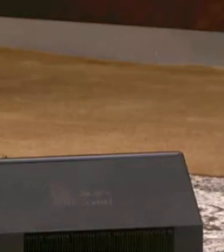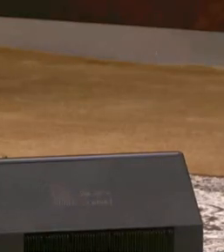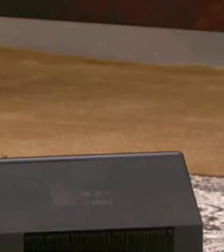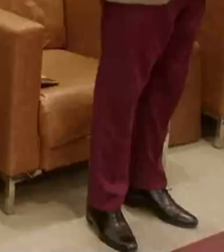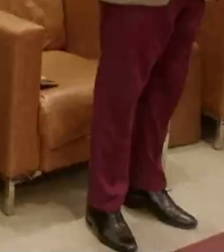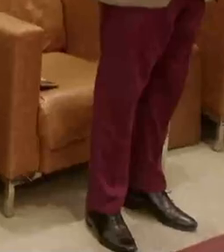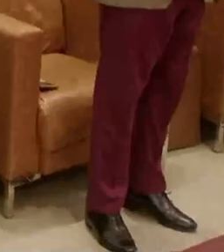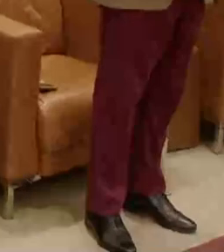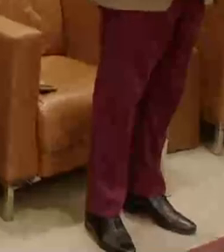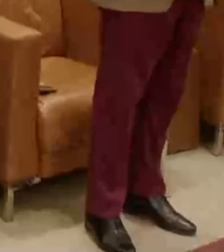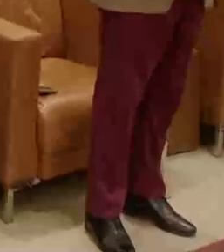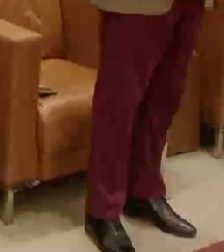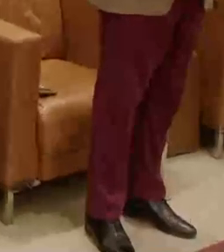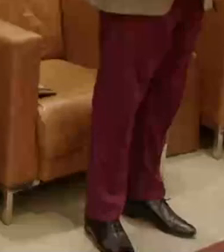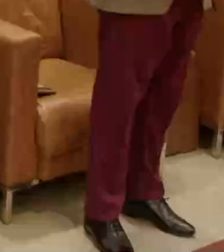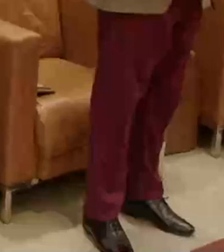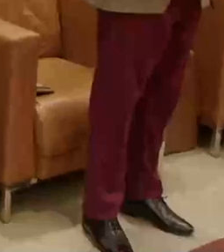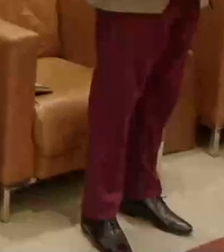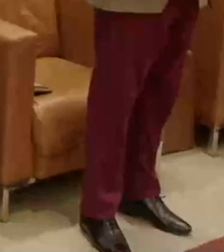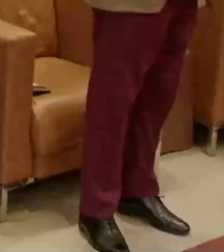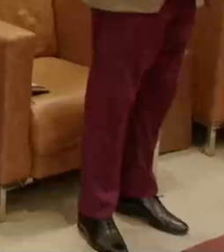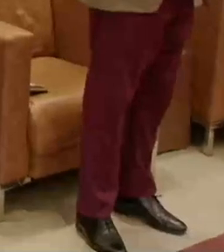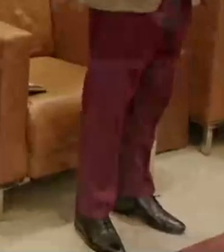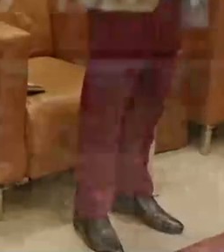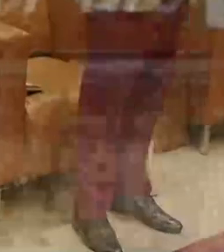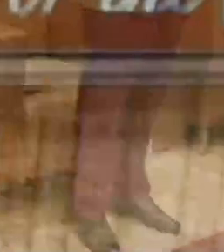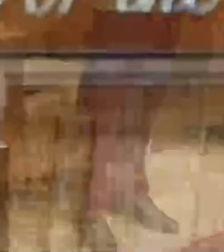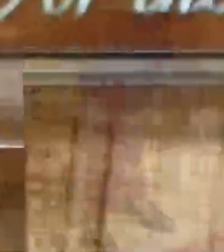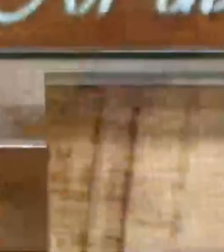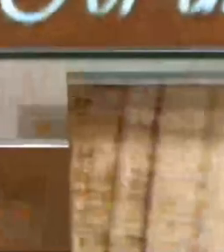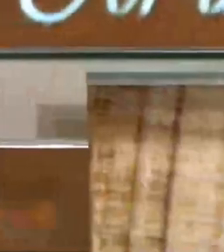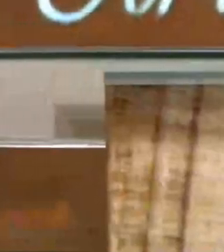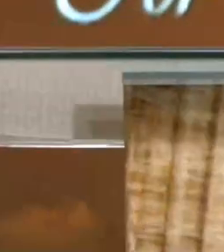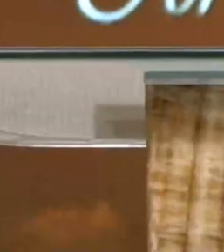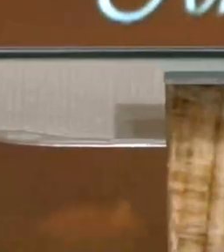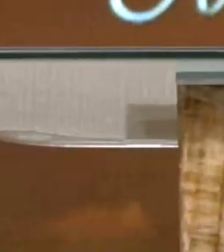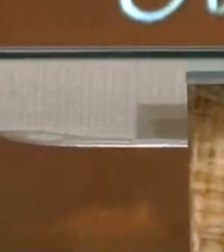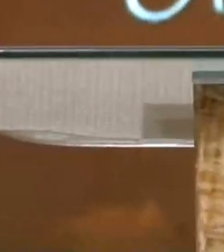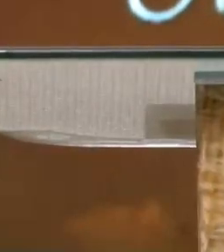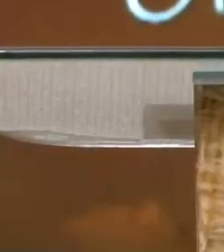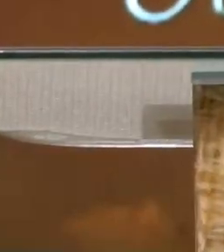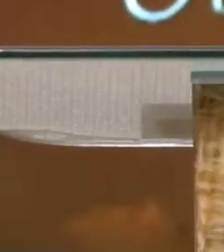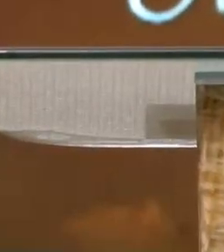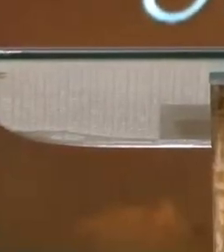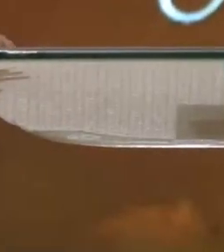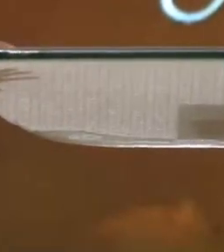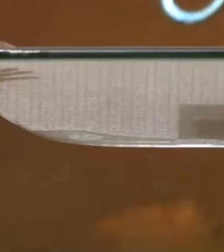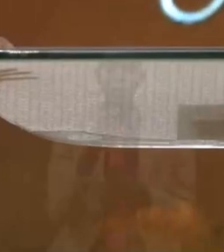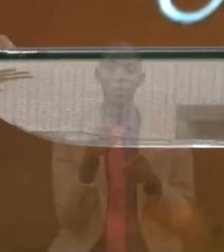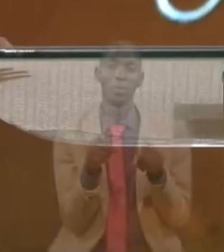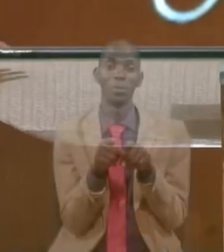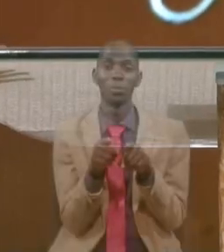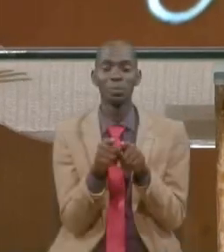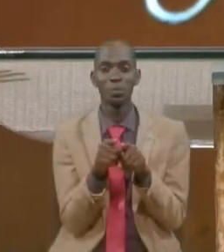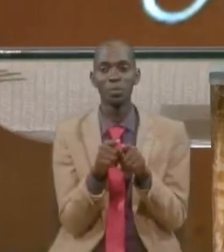ce soir au nom de Jésus-Christ. Le Seigneur apprécie votre arrivée ici et vous